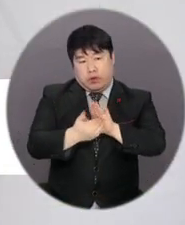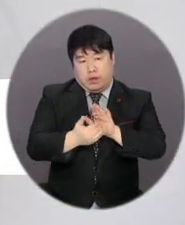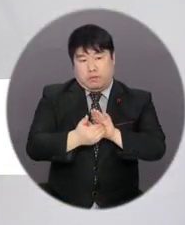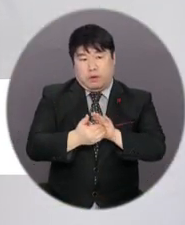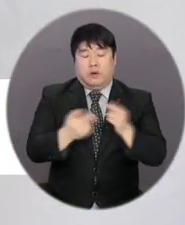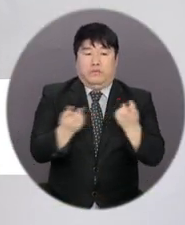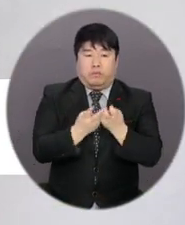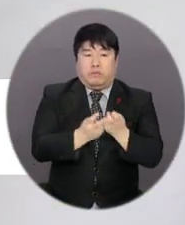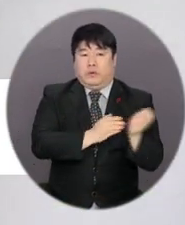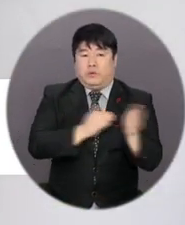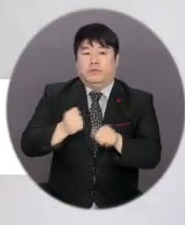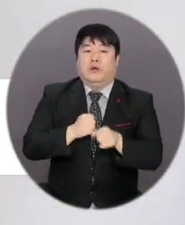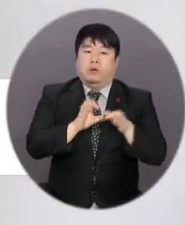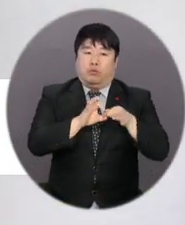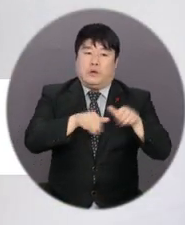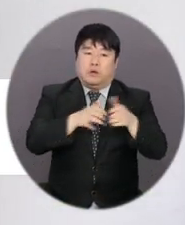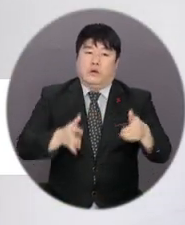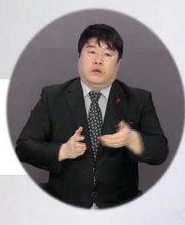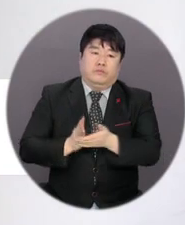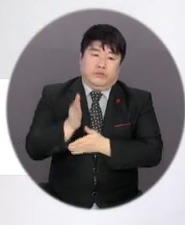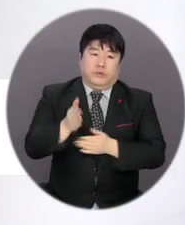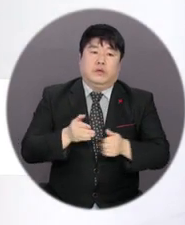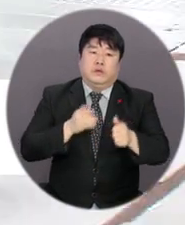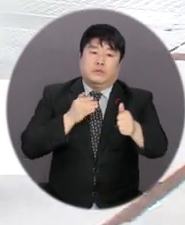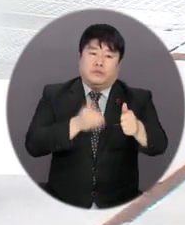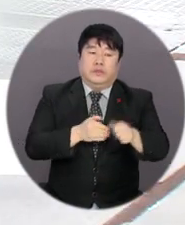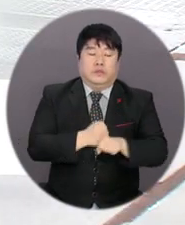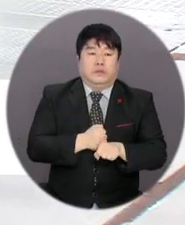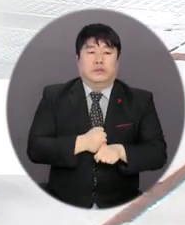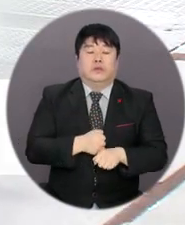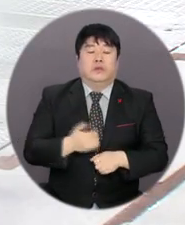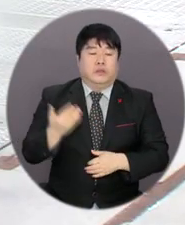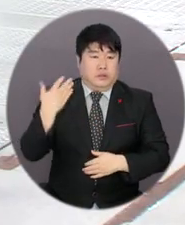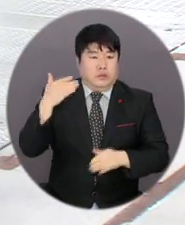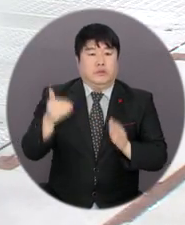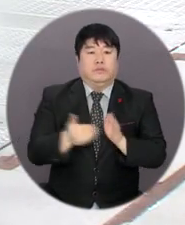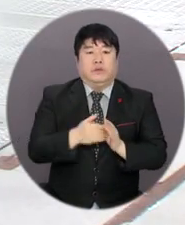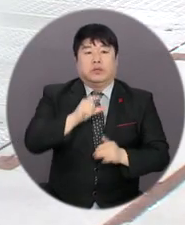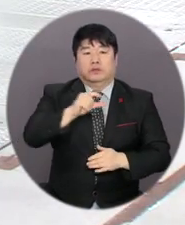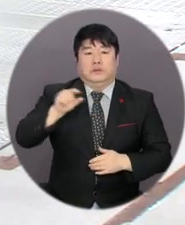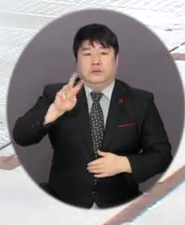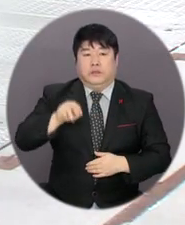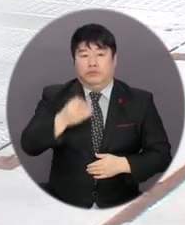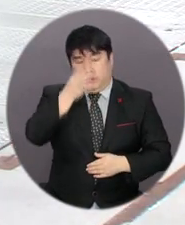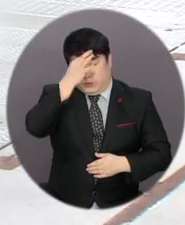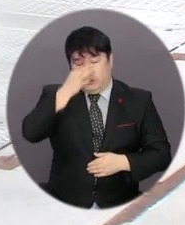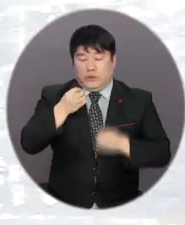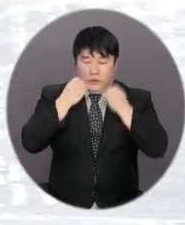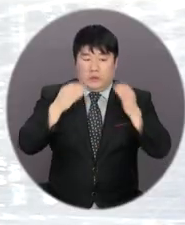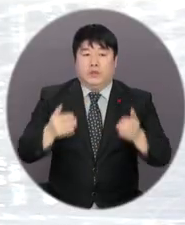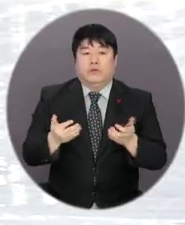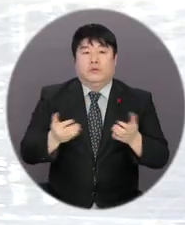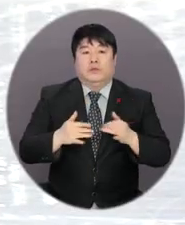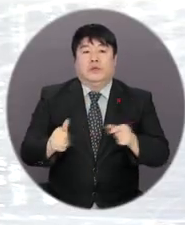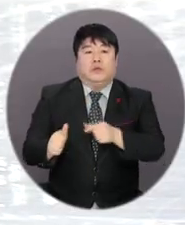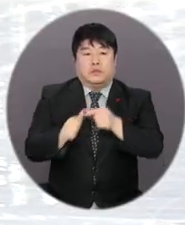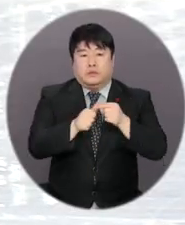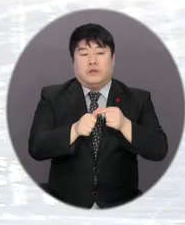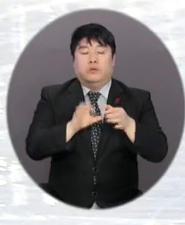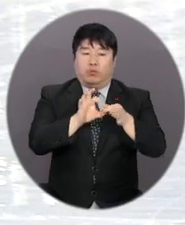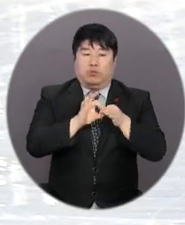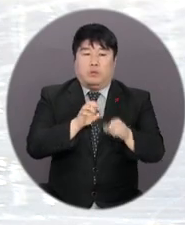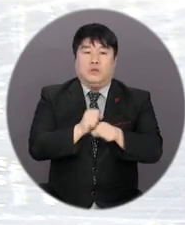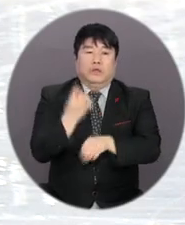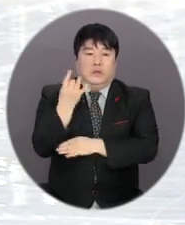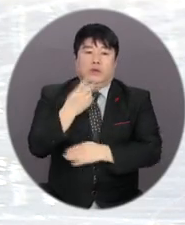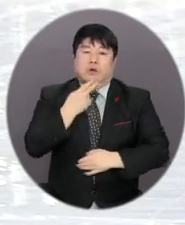마련하라고 관계부서에 지시했습니다. 또 지난주 마감된 GGM 기술직 신입사원 선발과 관련해서도 근거